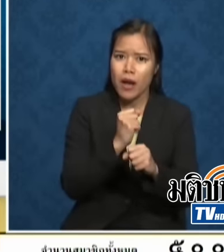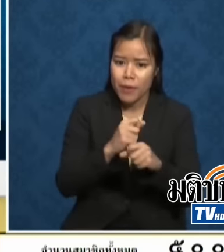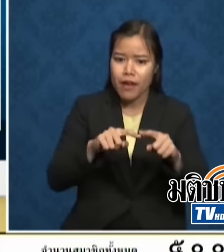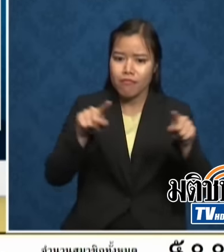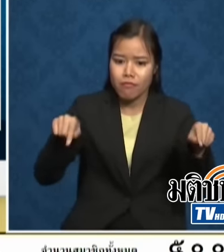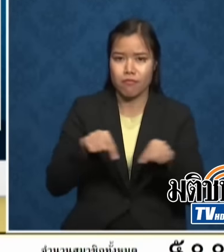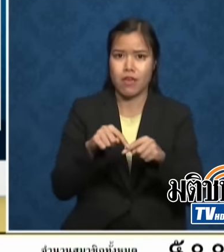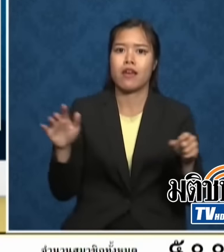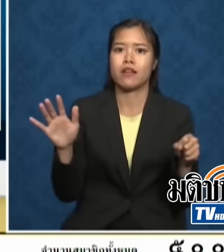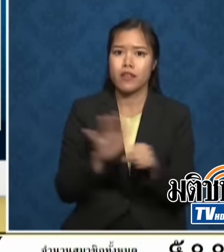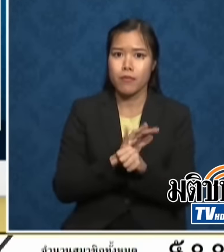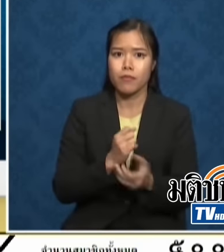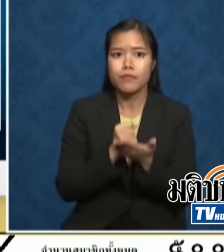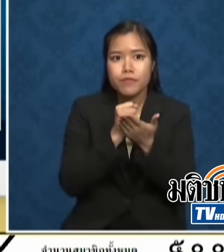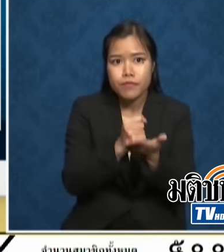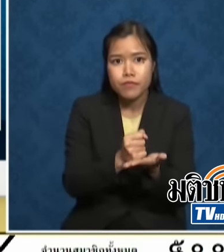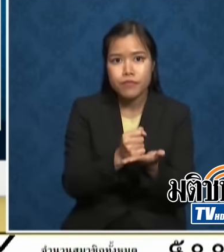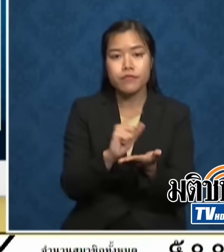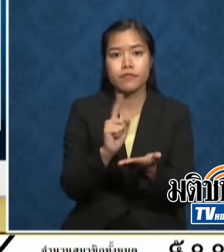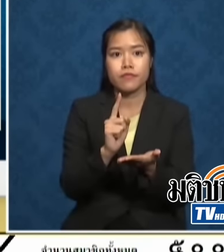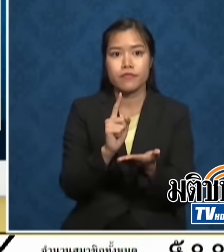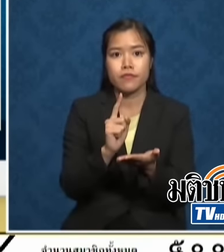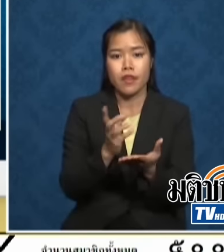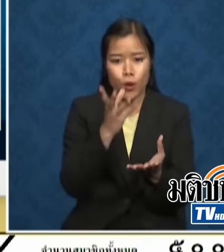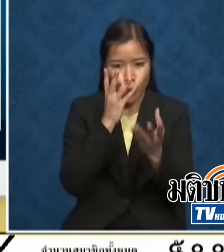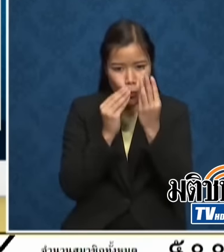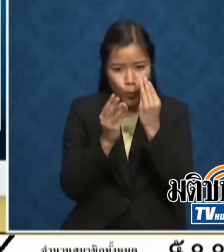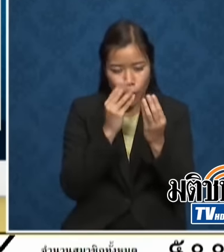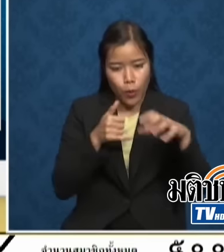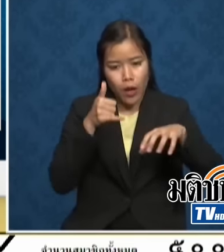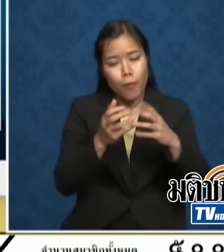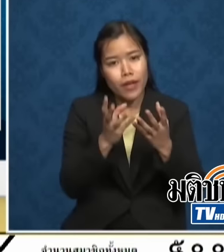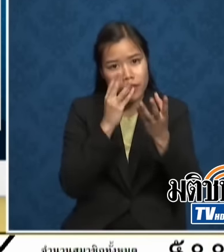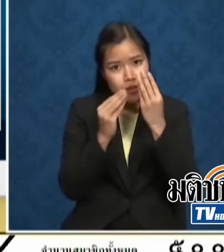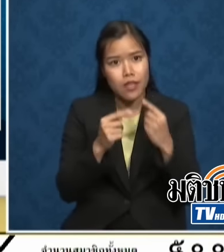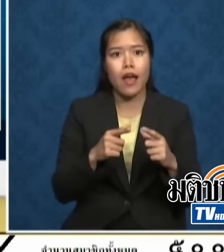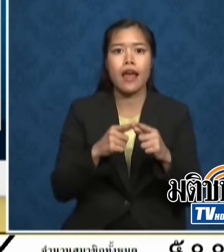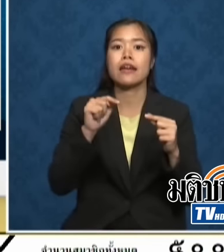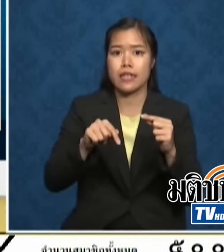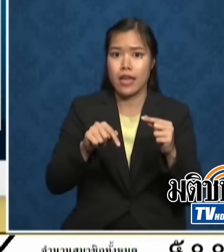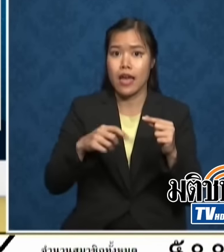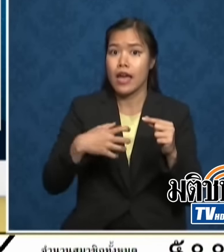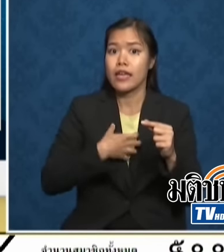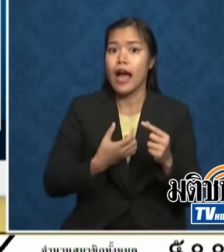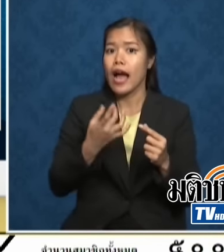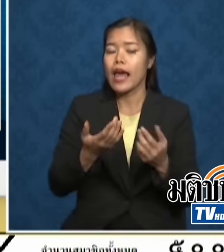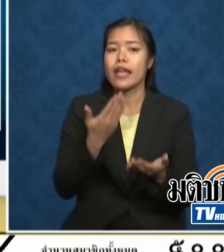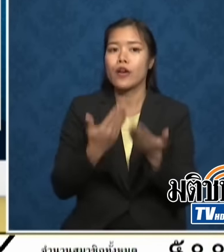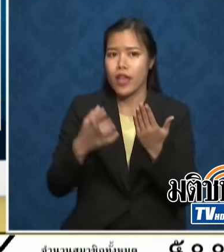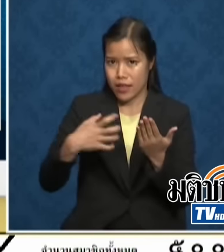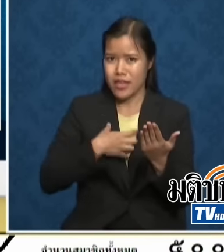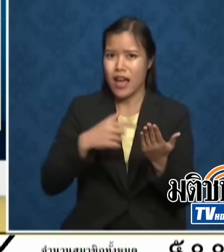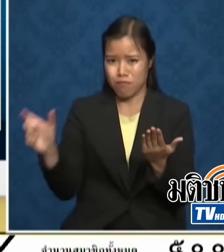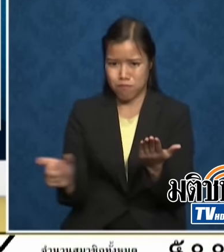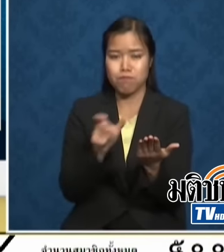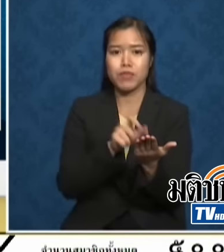space ที่จะสามารถเข้าไปศึกษาเรื่องพวกนี้ท่านจะแปรยติอะไรผมไม่ว่าแต่อย่างน้อยให้มันมีโอกาสเรื่องนี้